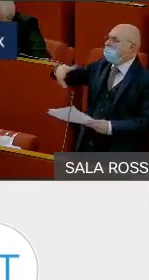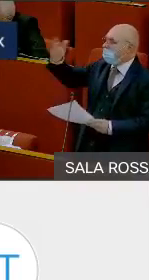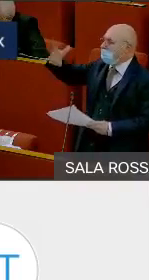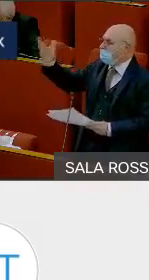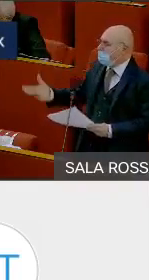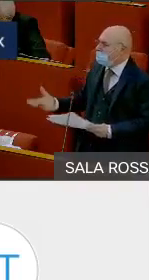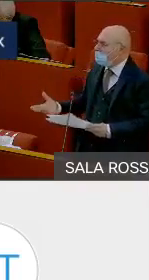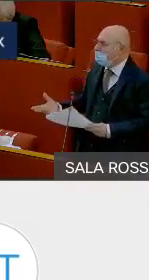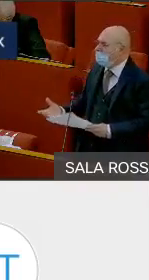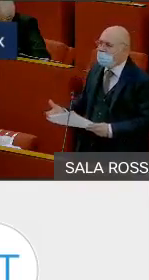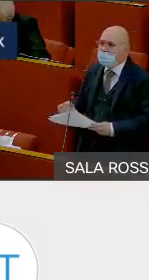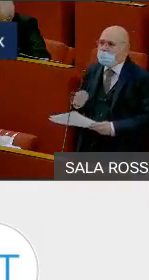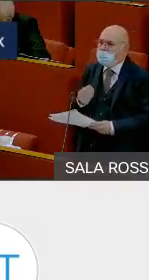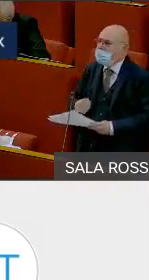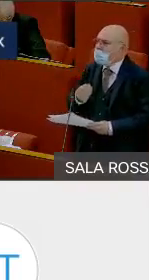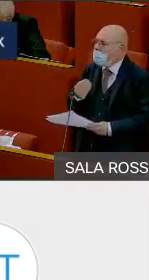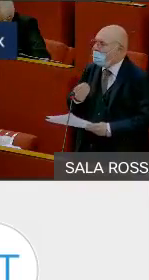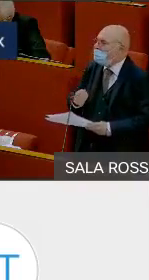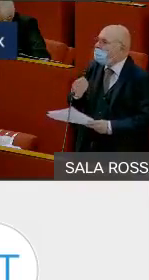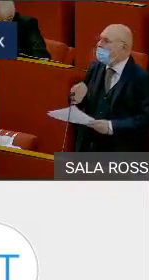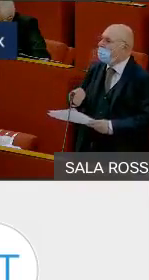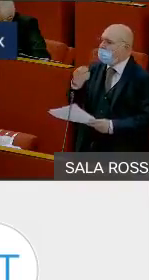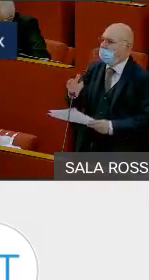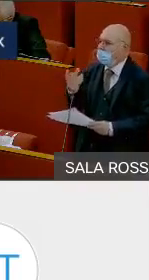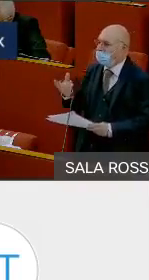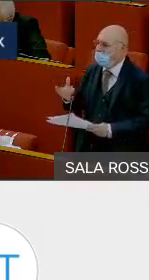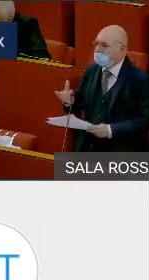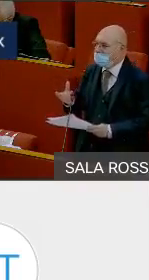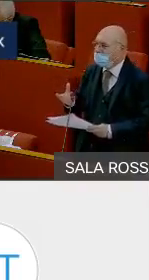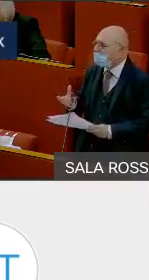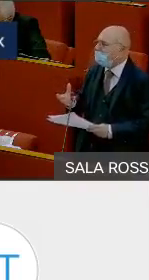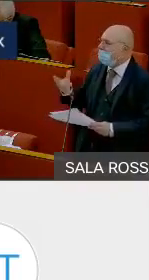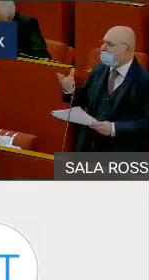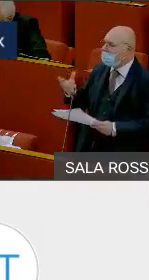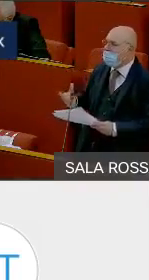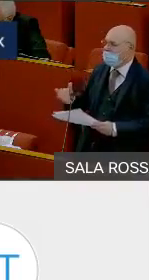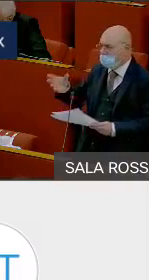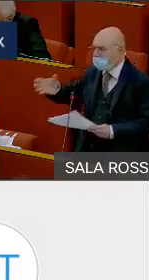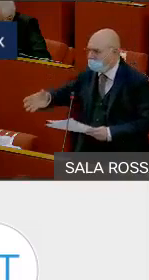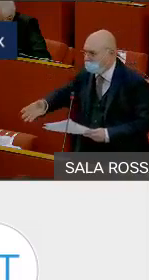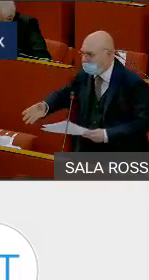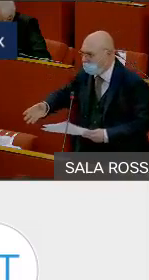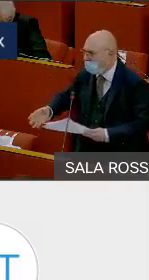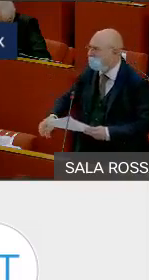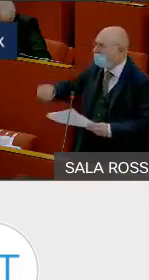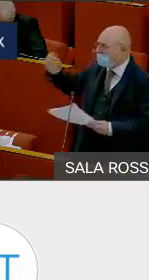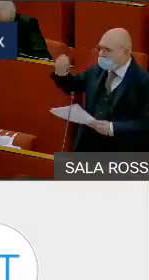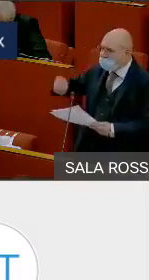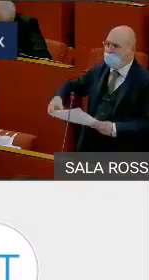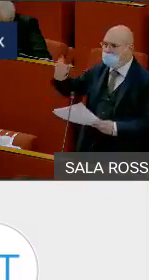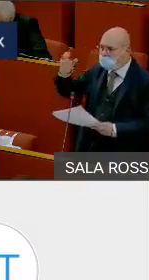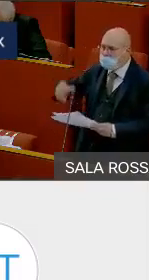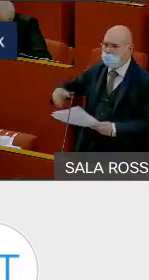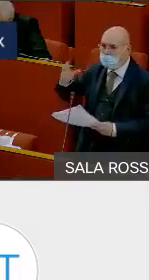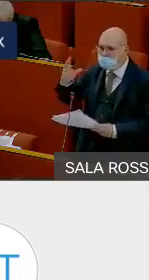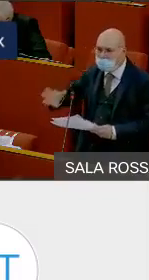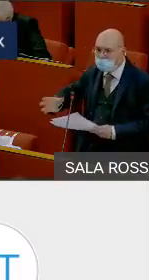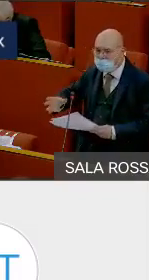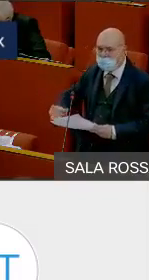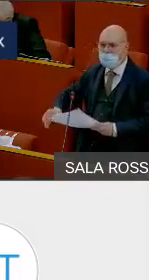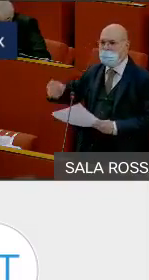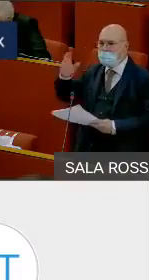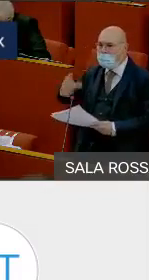la convenzione perché sia coltivata e poi chi è quali sono gli strumenti a disposizione nella delibera ha volutamente non c'è nessuna indicazione